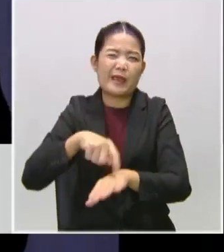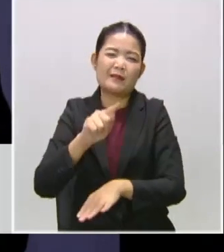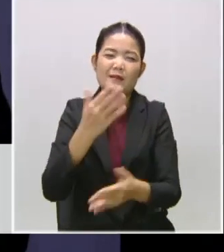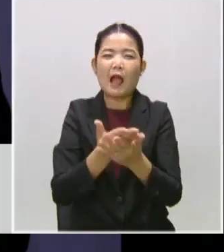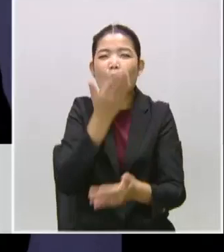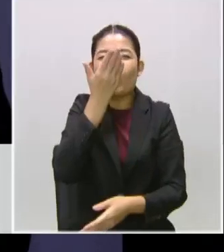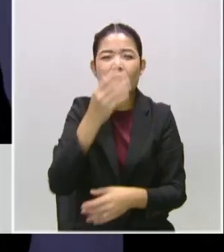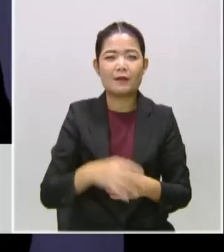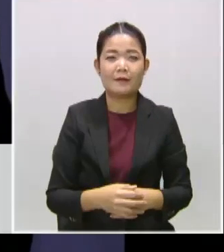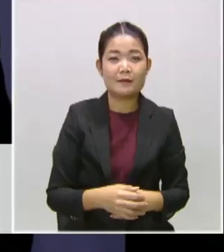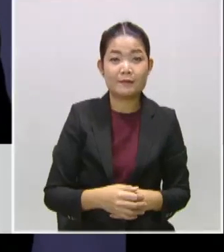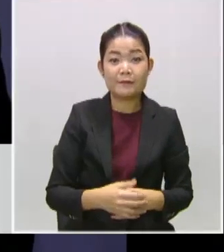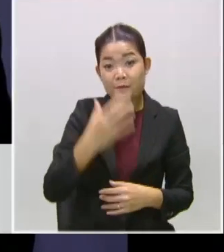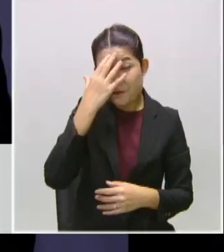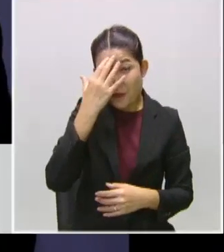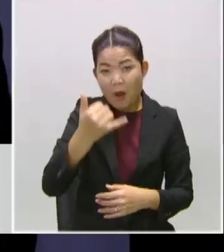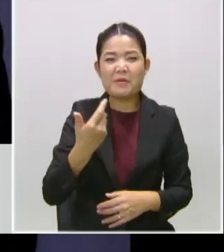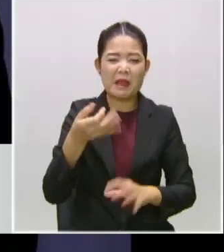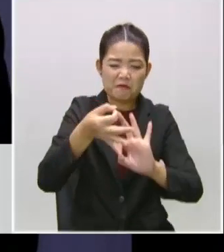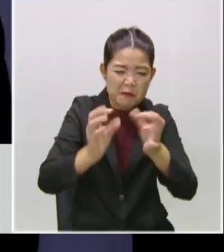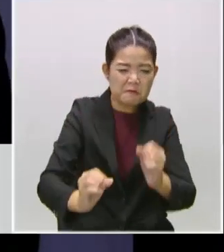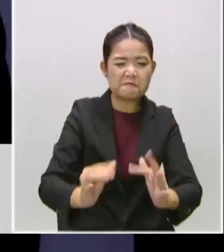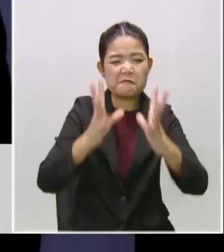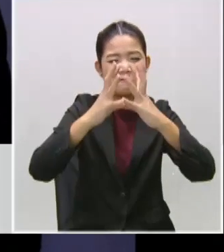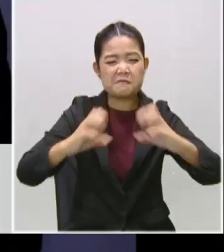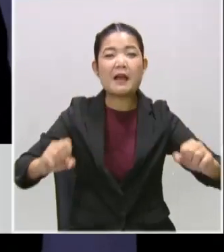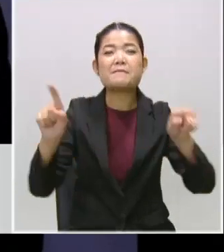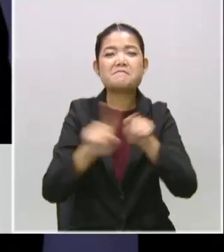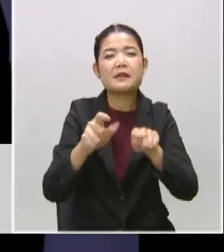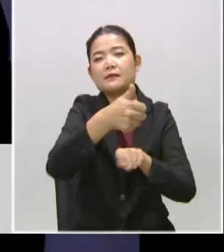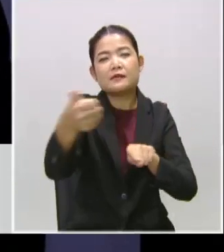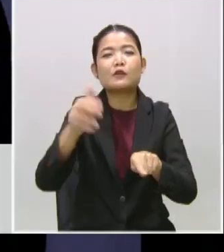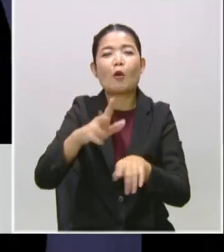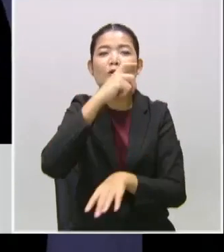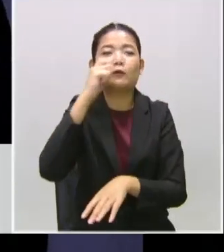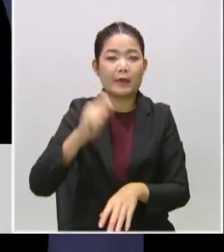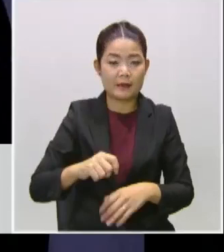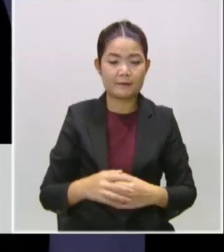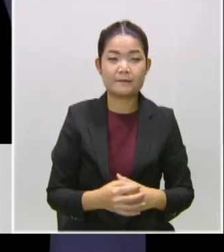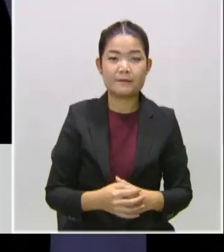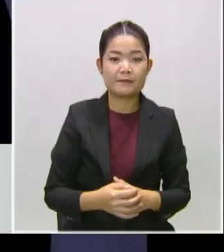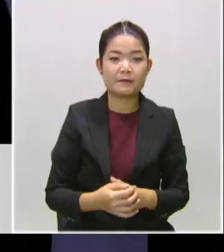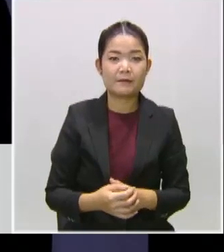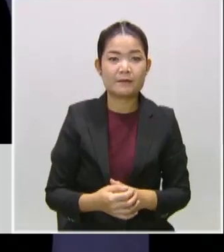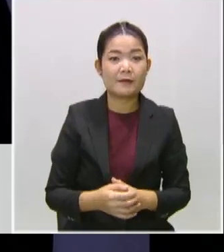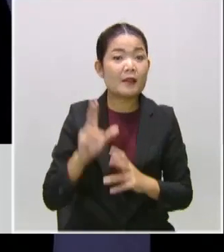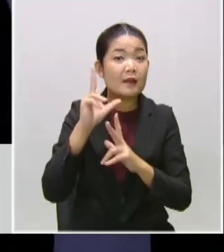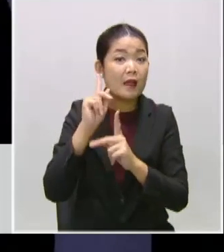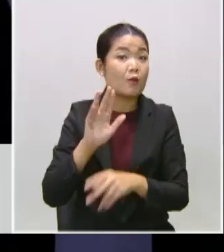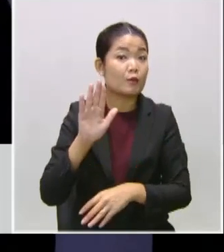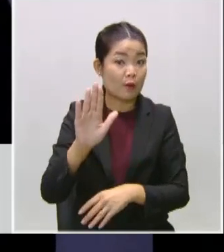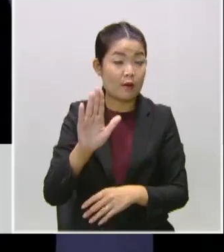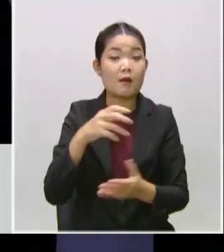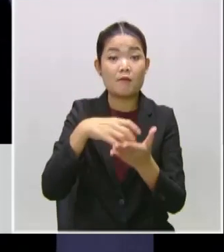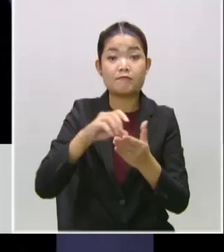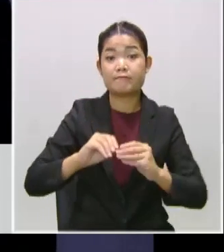งินเปล่าเพราะอย่างไรเสียก็คงจะถูกเผาทำลายไม่ต่างกับรถถังคันอื่นๆในยูเครนอย่างไรก็ตามสำนักข่าวจาซีรารายง